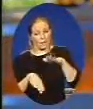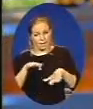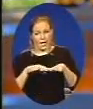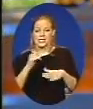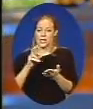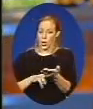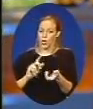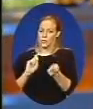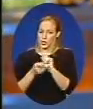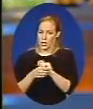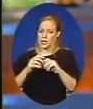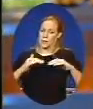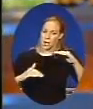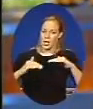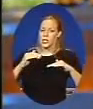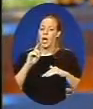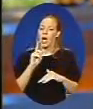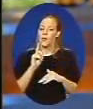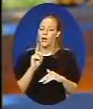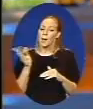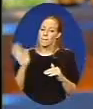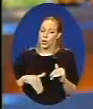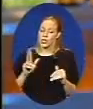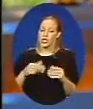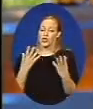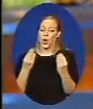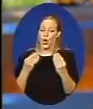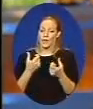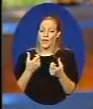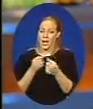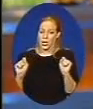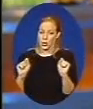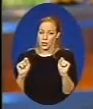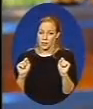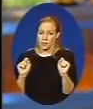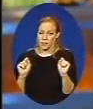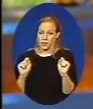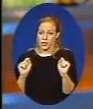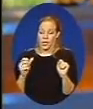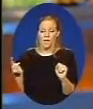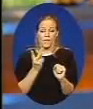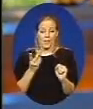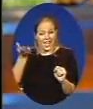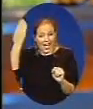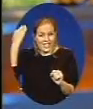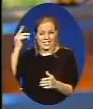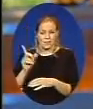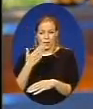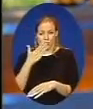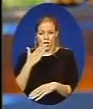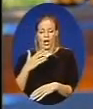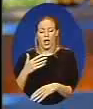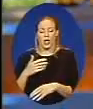נכון שהבלנס משתנה, אבל בכל זאת יש רוב לחילונים. ובטח אז בירושלים היה